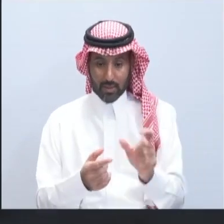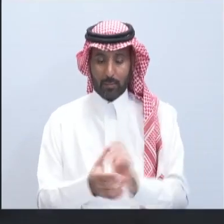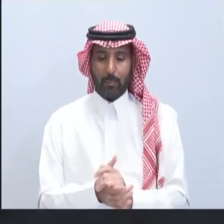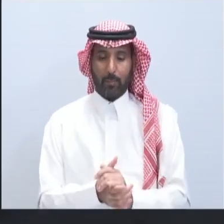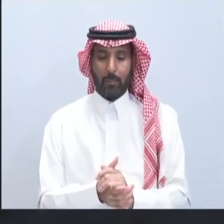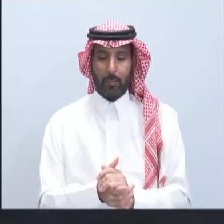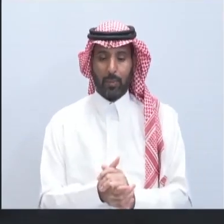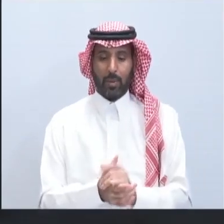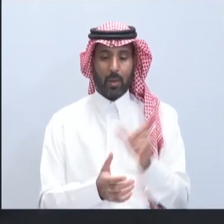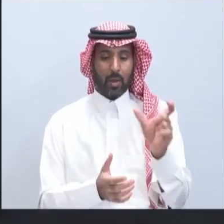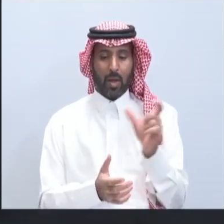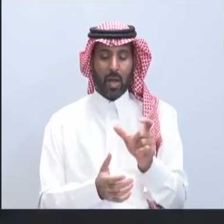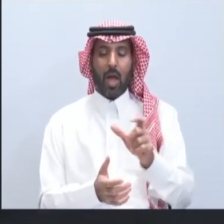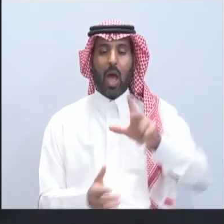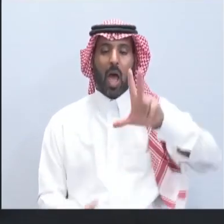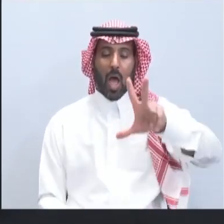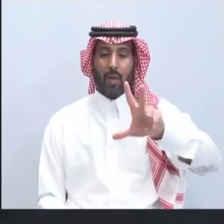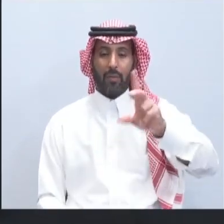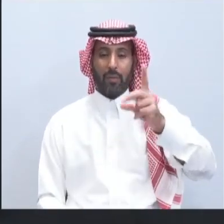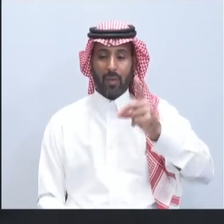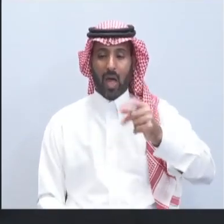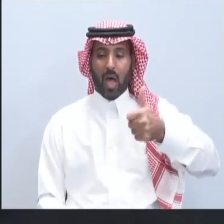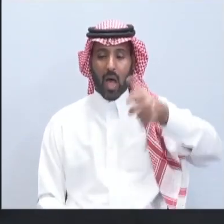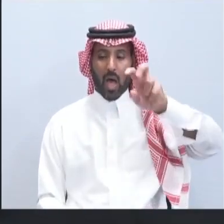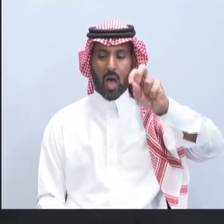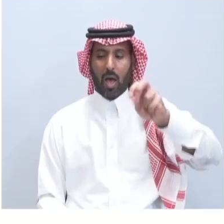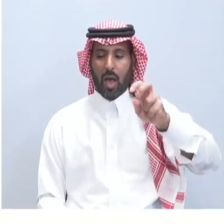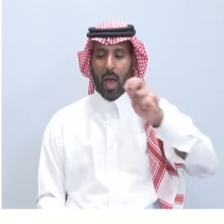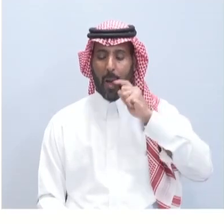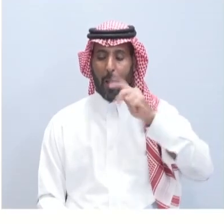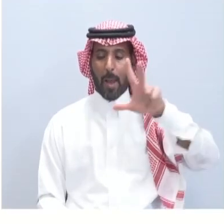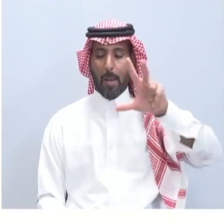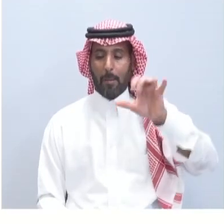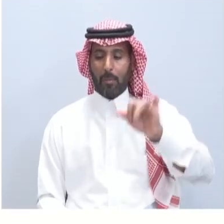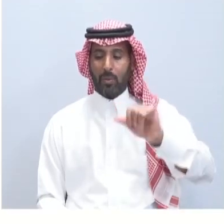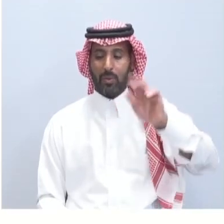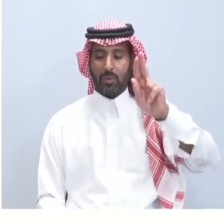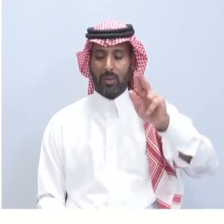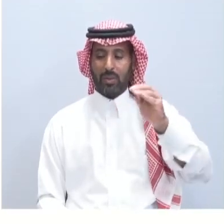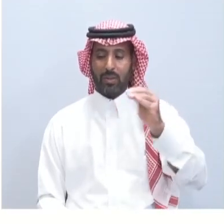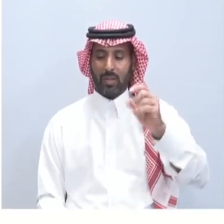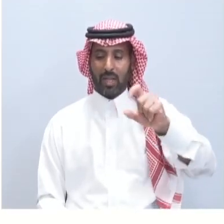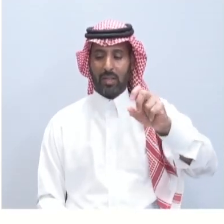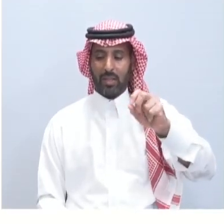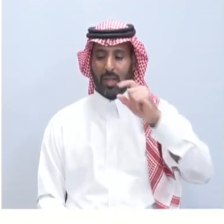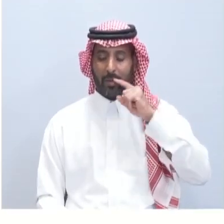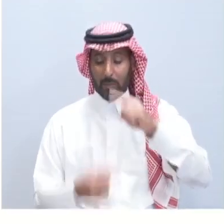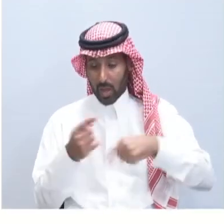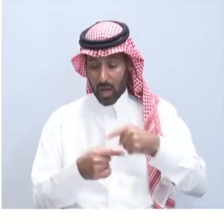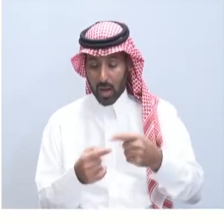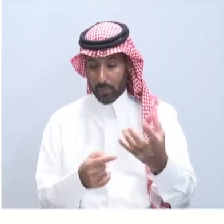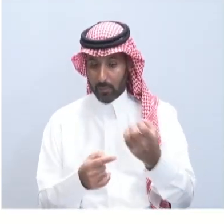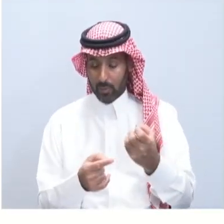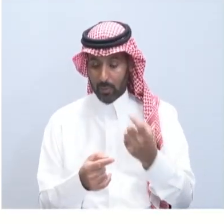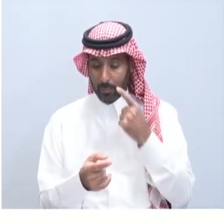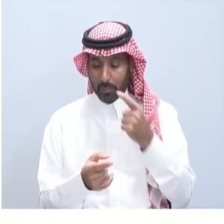لدينا هنا مفرده الطاقه المتجدده هذه المفرده ما هي الا عباره عن طاقه مستمده